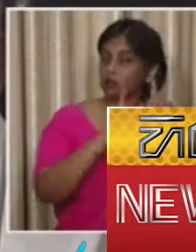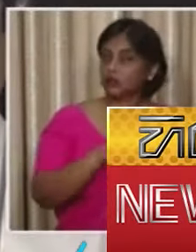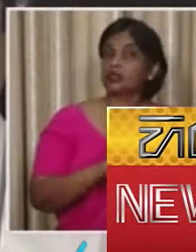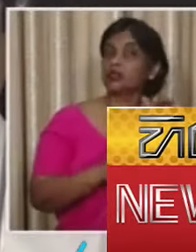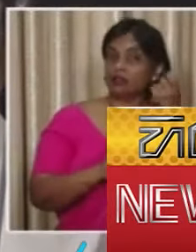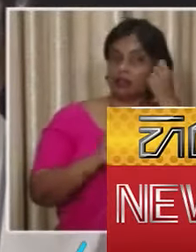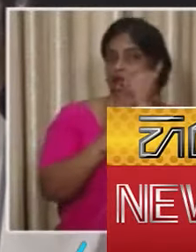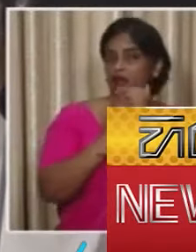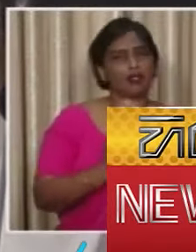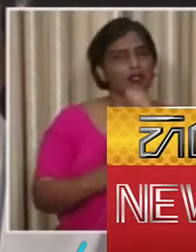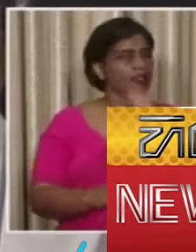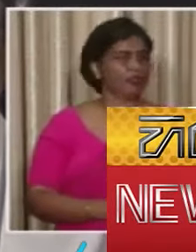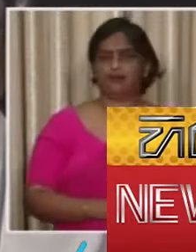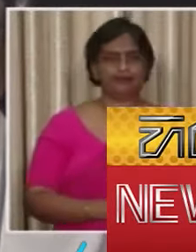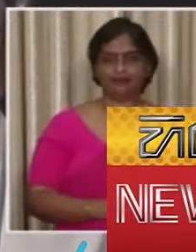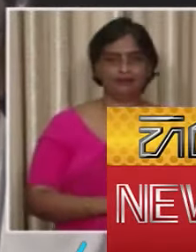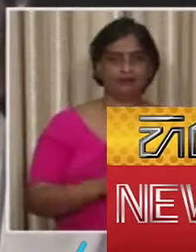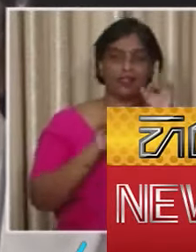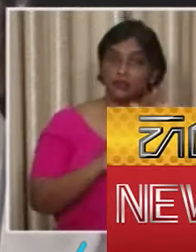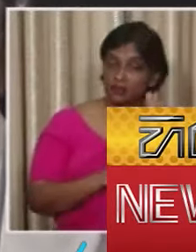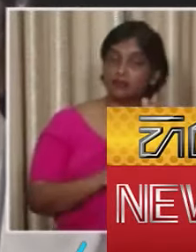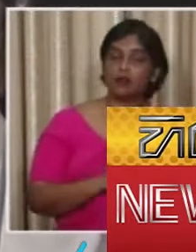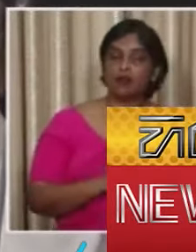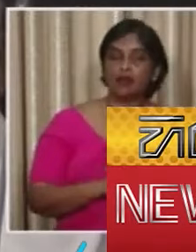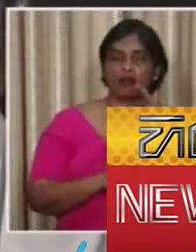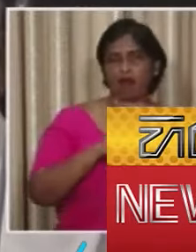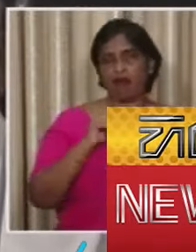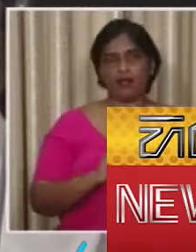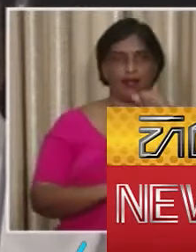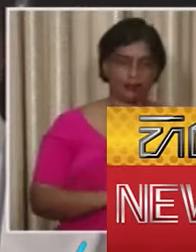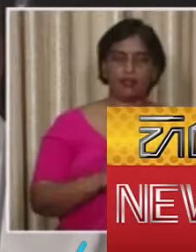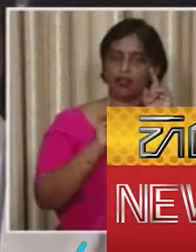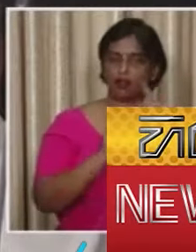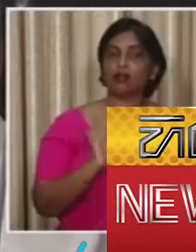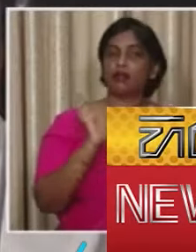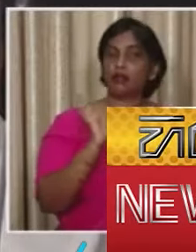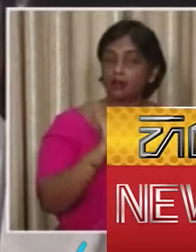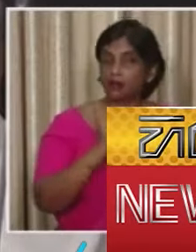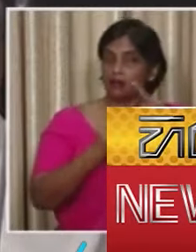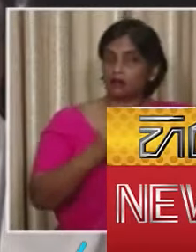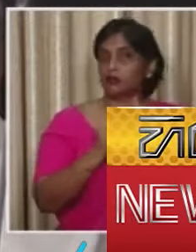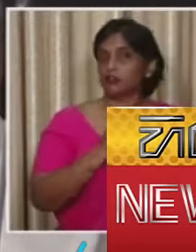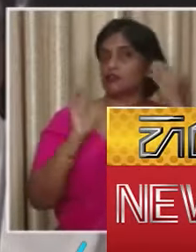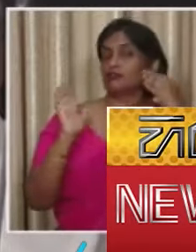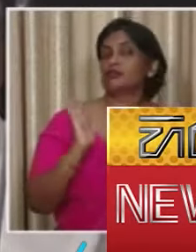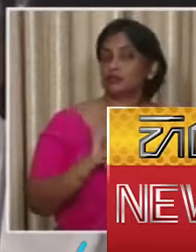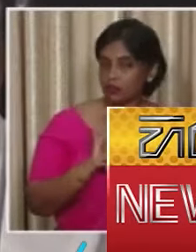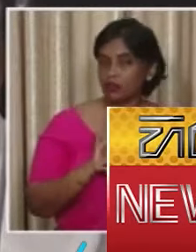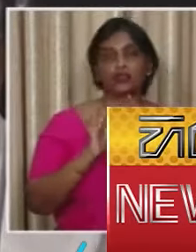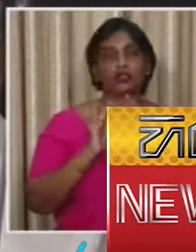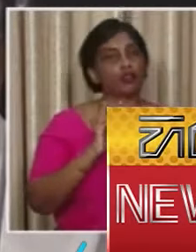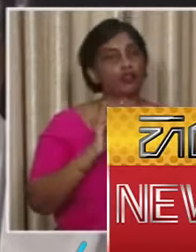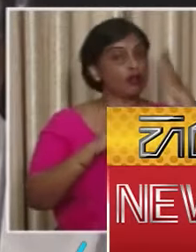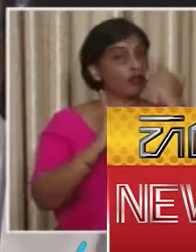සමහර කරුණු සත්‍යතාවෙන් තොරයි, සමහර කරුණු අර්ධ සත්‍ය. ඒ නිසා ණය ප්‍රතිවගතකරණය පිළිබඳ